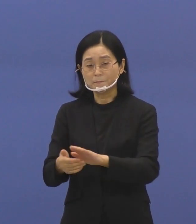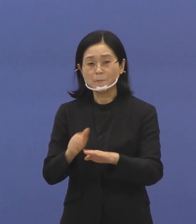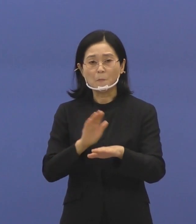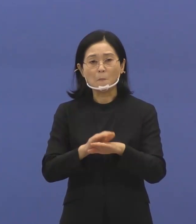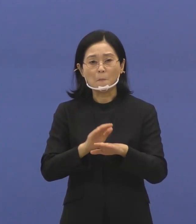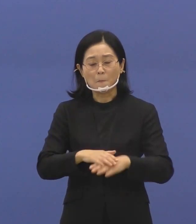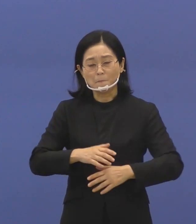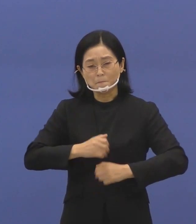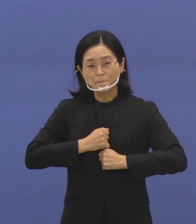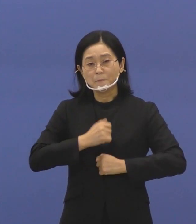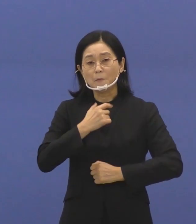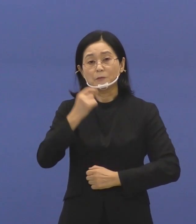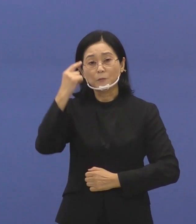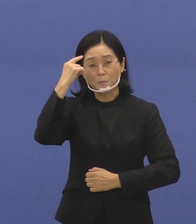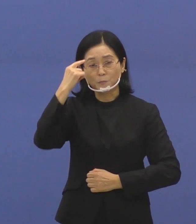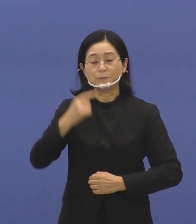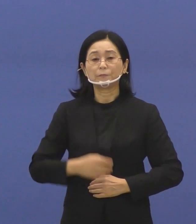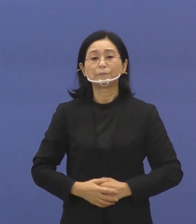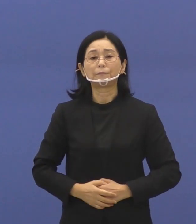思います。